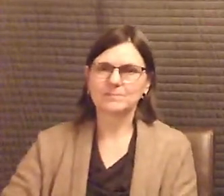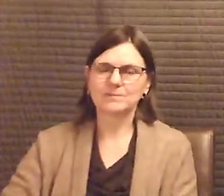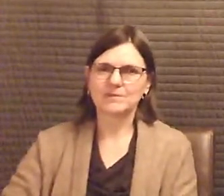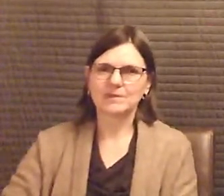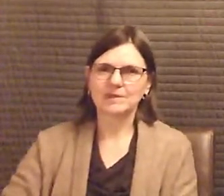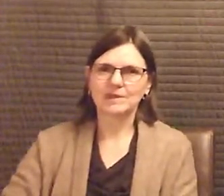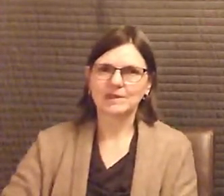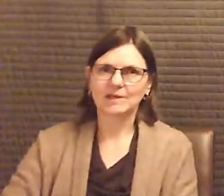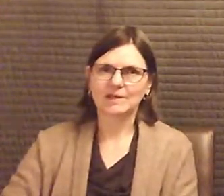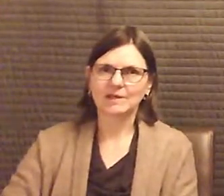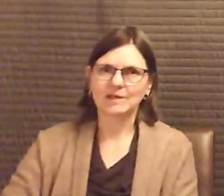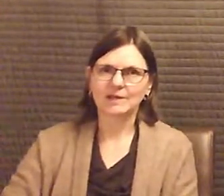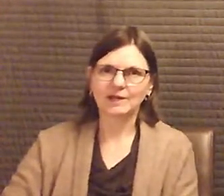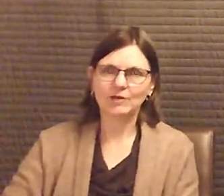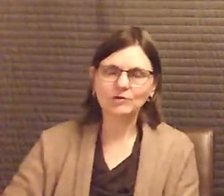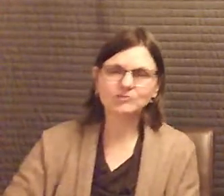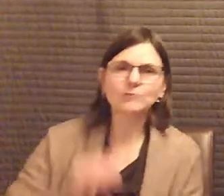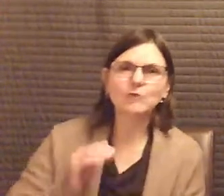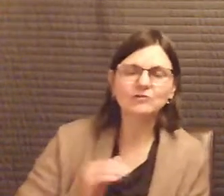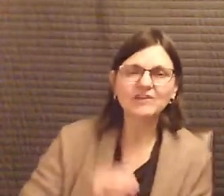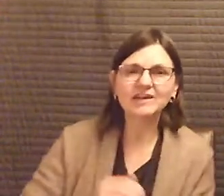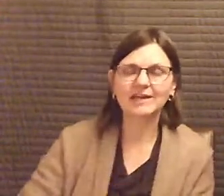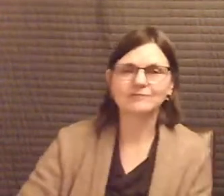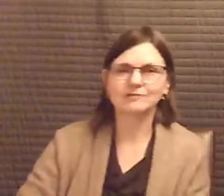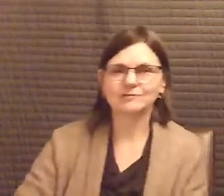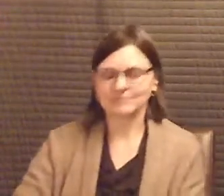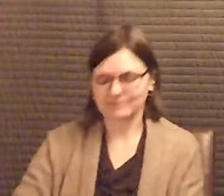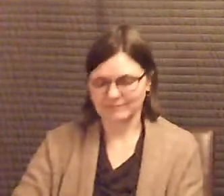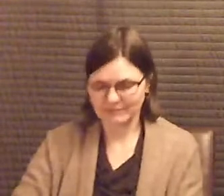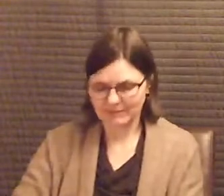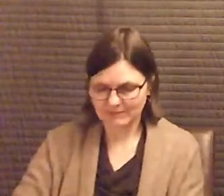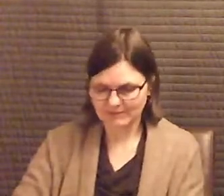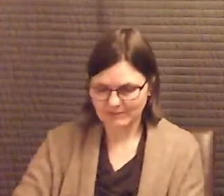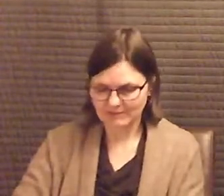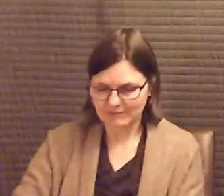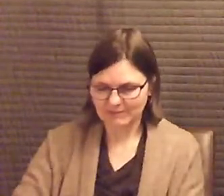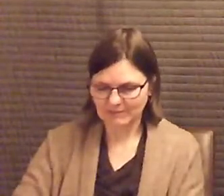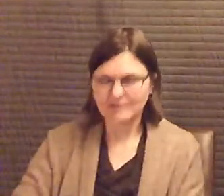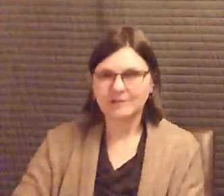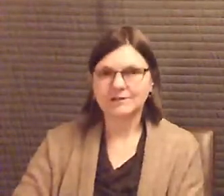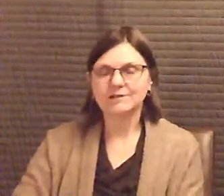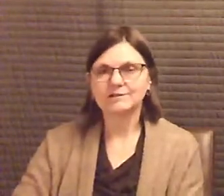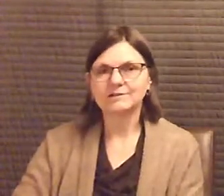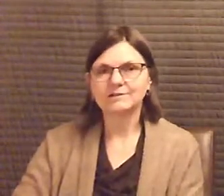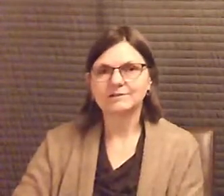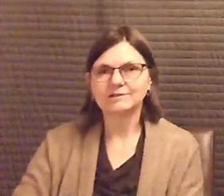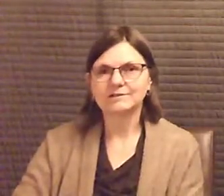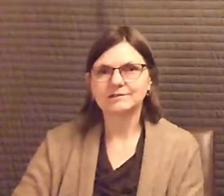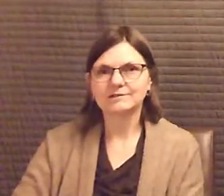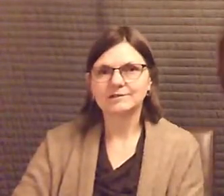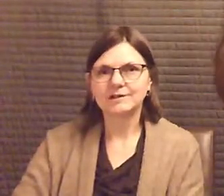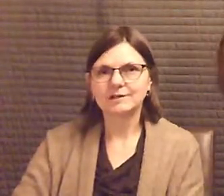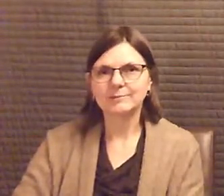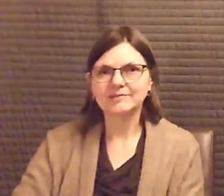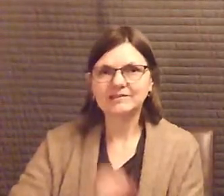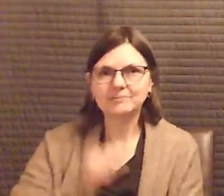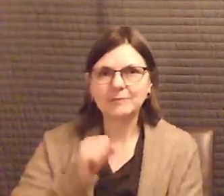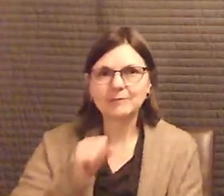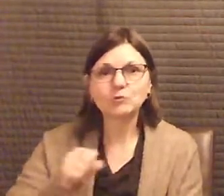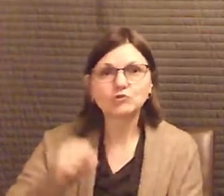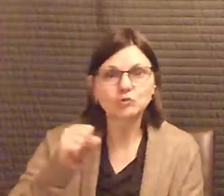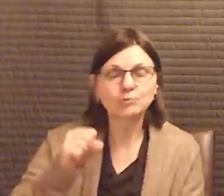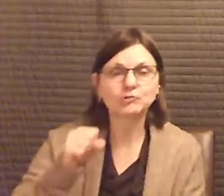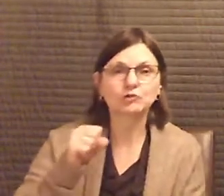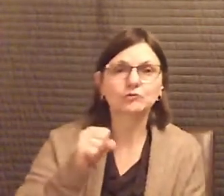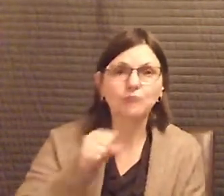global stond op je hem de victory wat zijn de overwinning ging van dit mijn heb to cry out' riep ook om te met deze